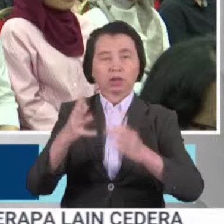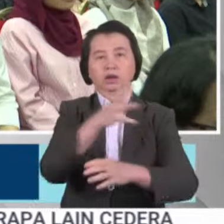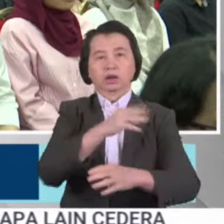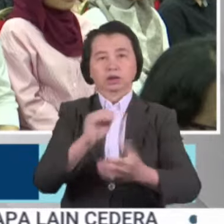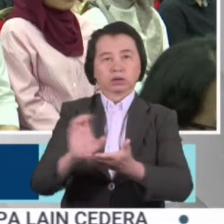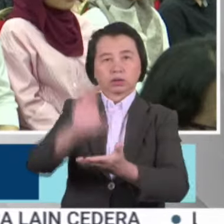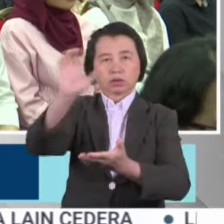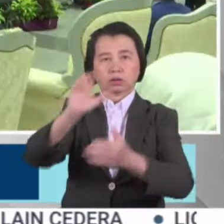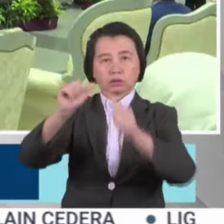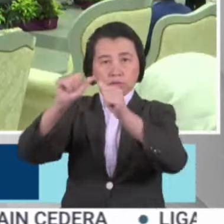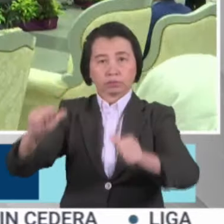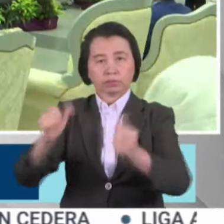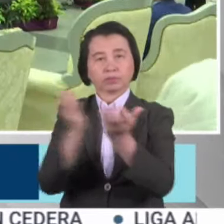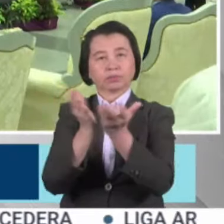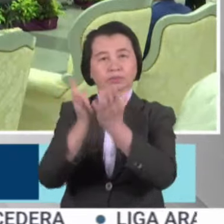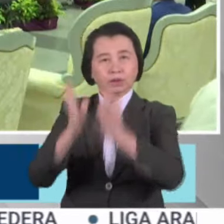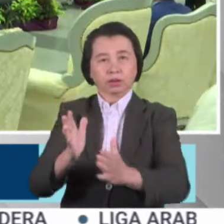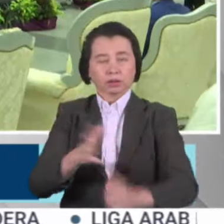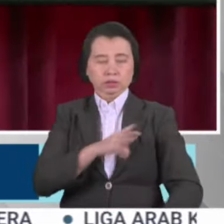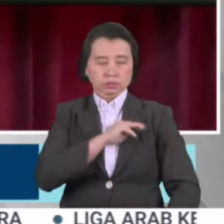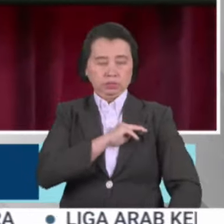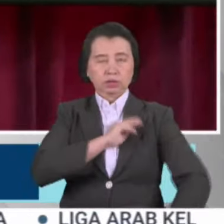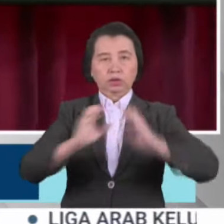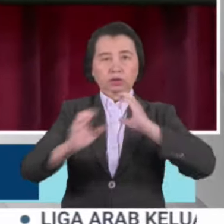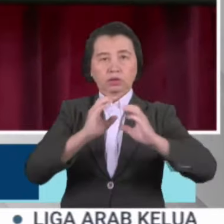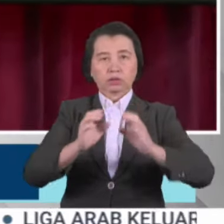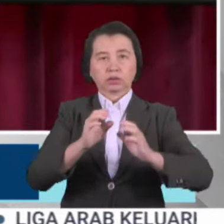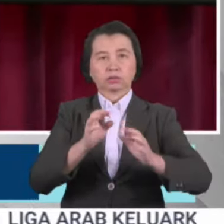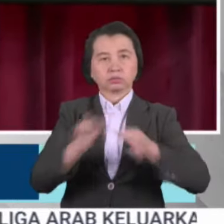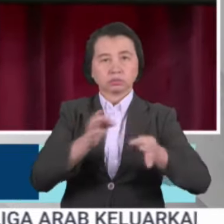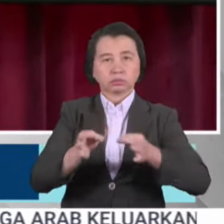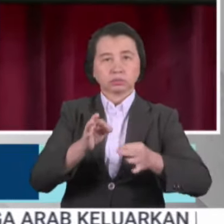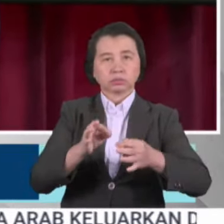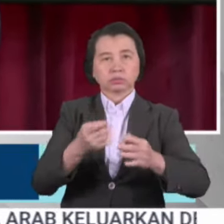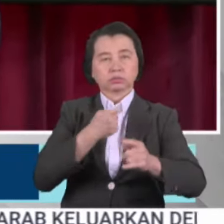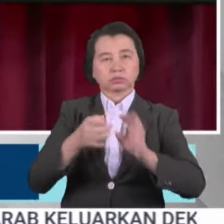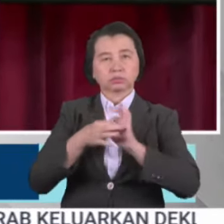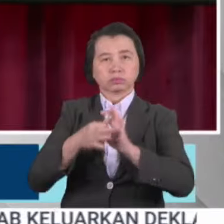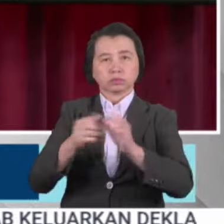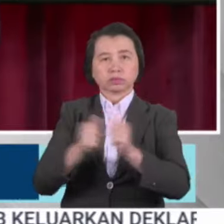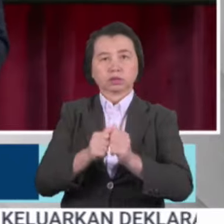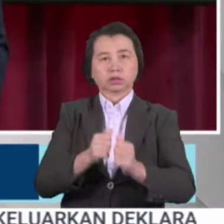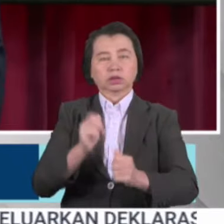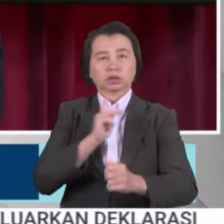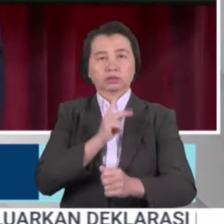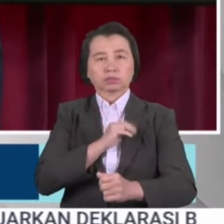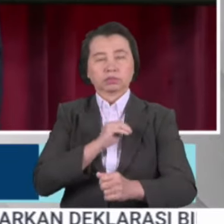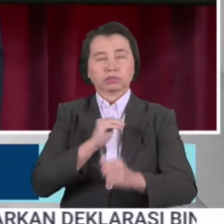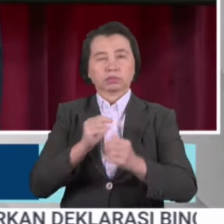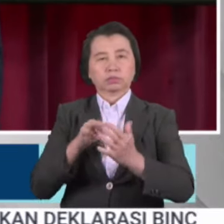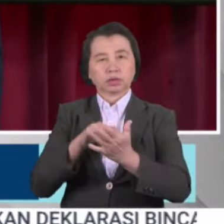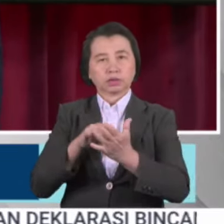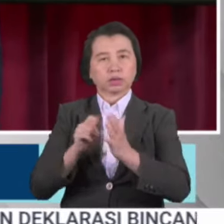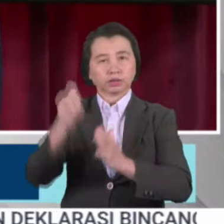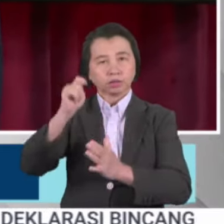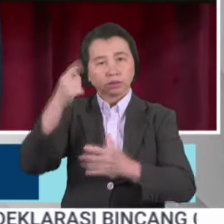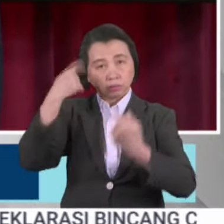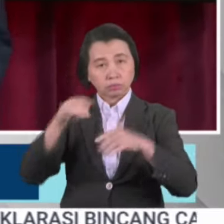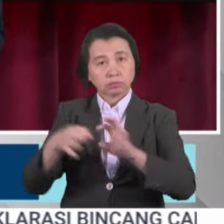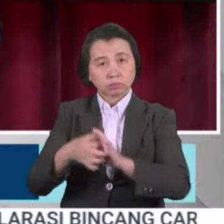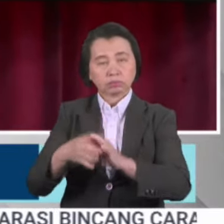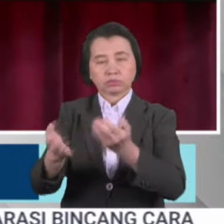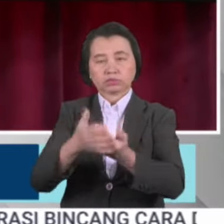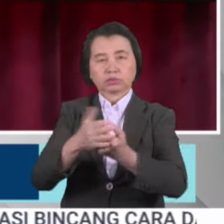serta Kolej Kediaman Pelajar. Menteri Komunikasi jelaskan kerjasama daripada Kementerian Pengajian Tinggi dijalin bertujuan